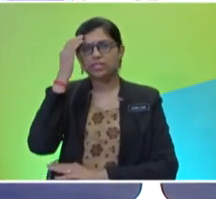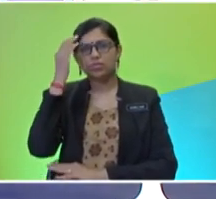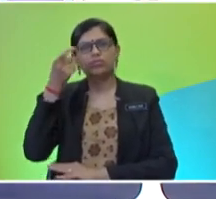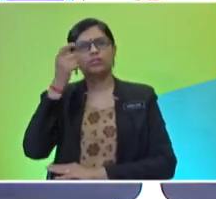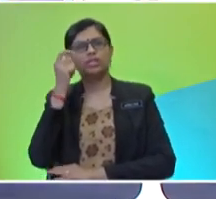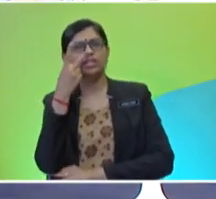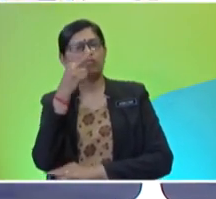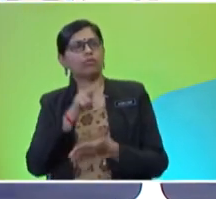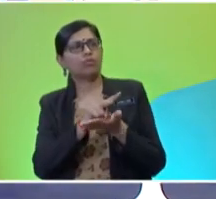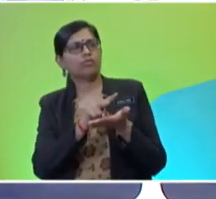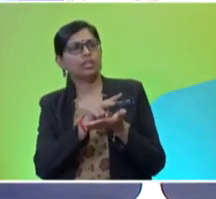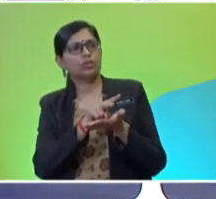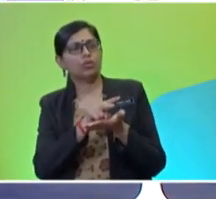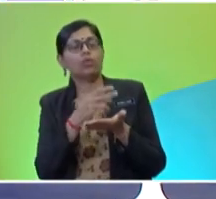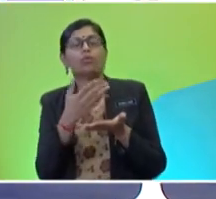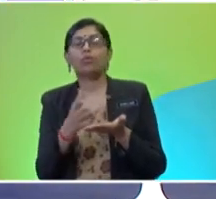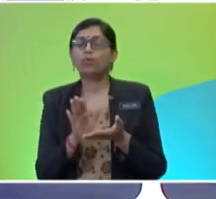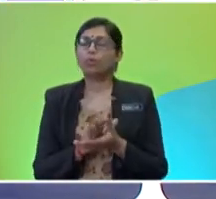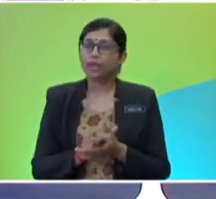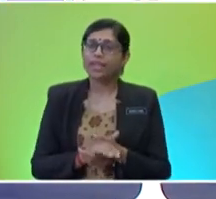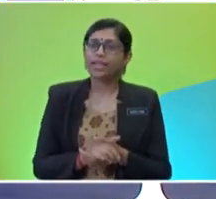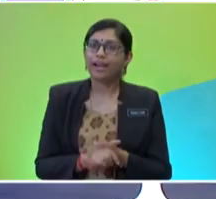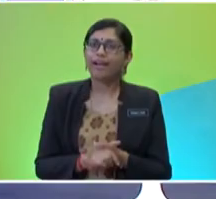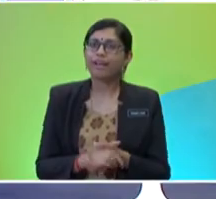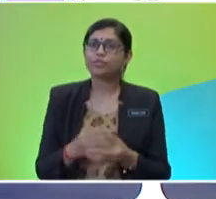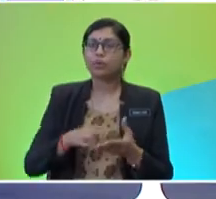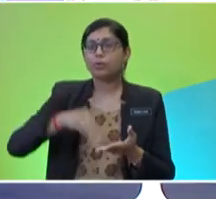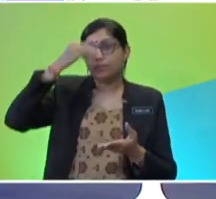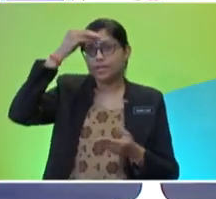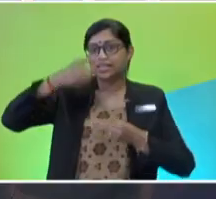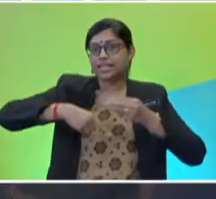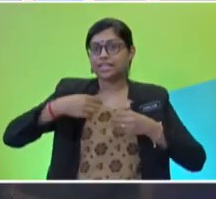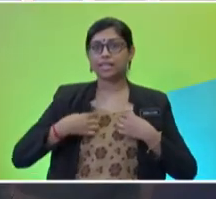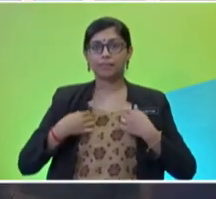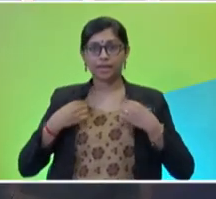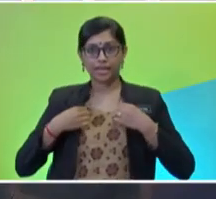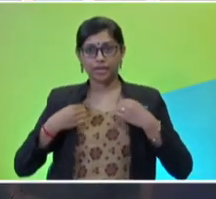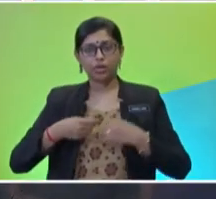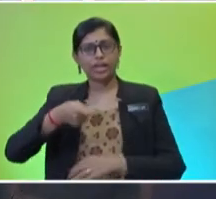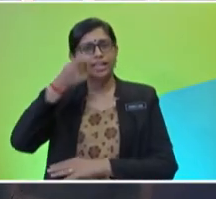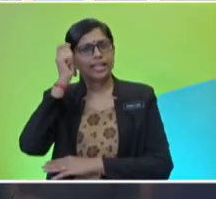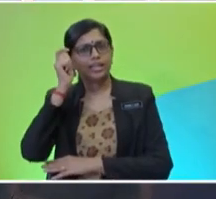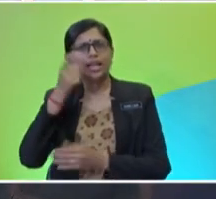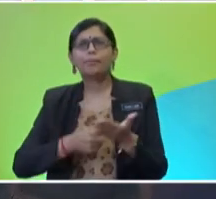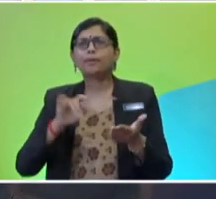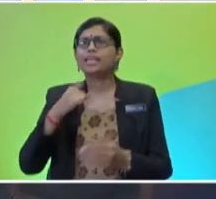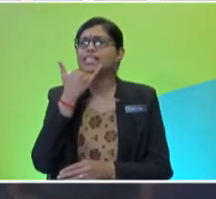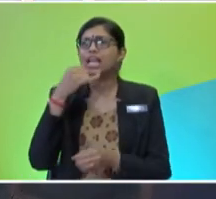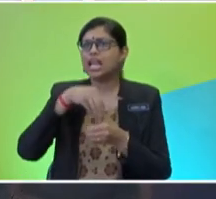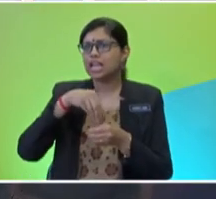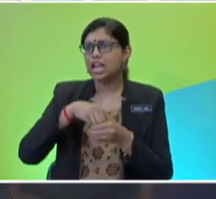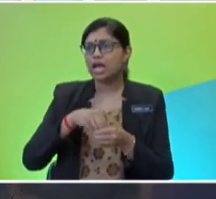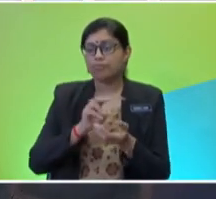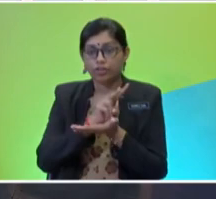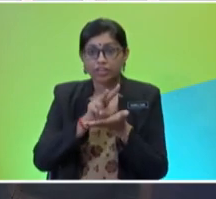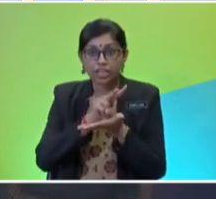diri. Tapi apa salahnya video tadi itu cikgu sebenarnya? Okey, Akmal boleh tak Akmal ambil gambar yang pertama tu?